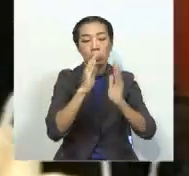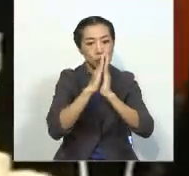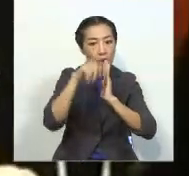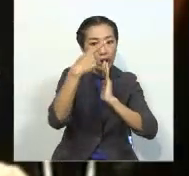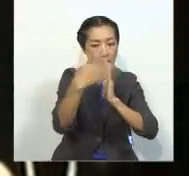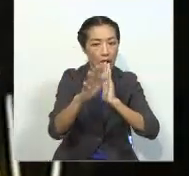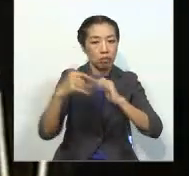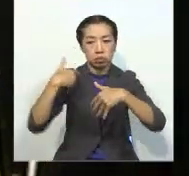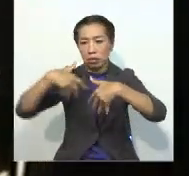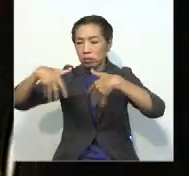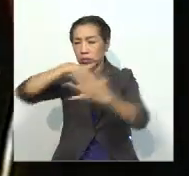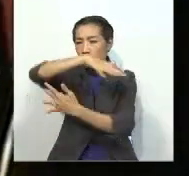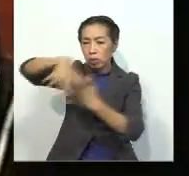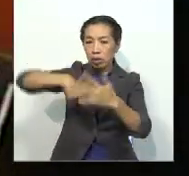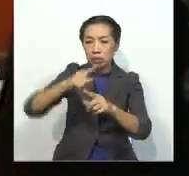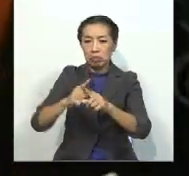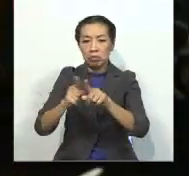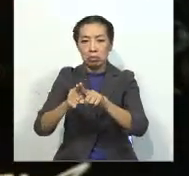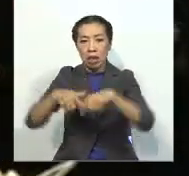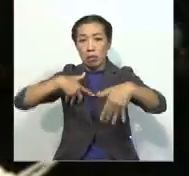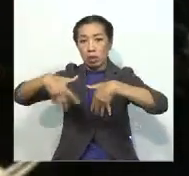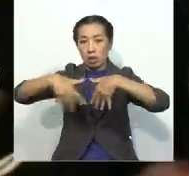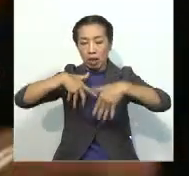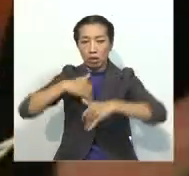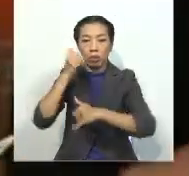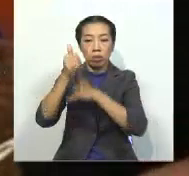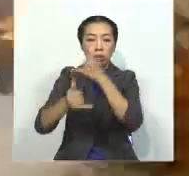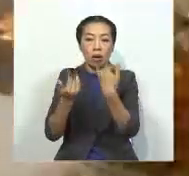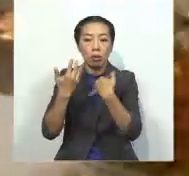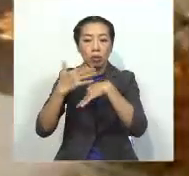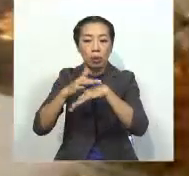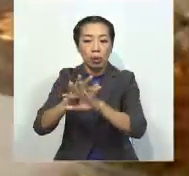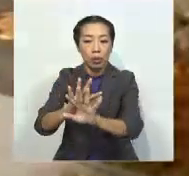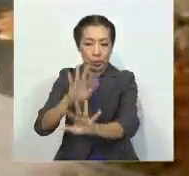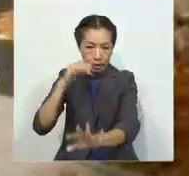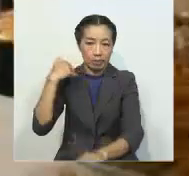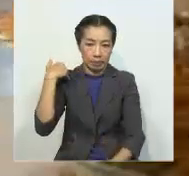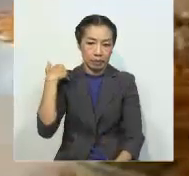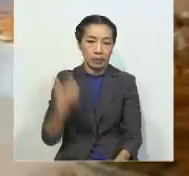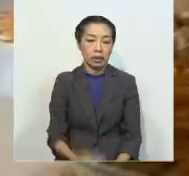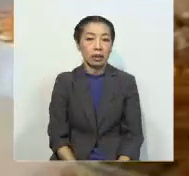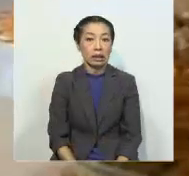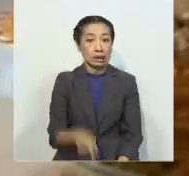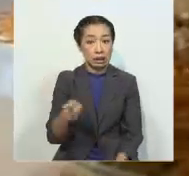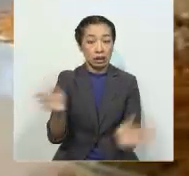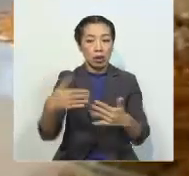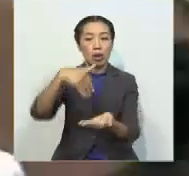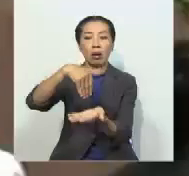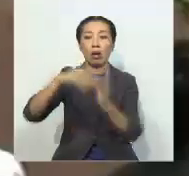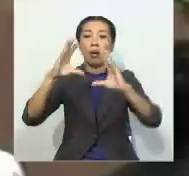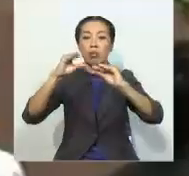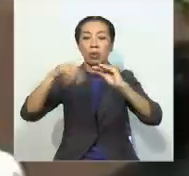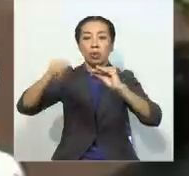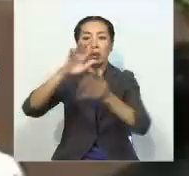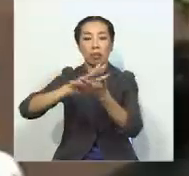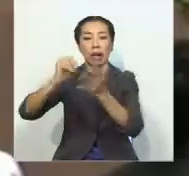ท่ามกลางบรรยากาศโดยรอบที่เริ่มมีศิษยานุศิษย์ของหลวงพ่อคูณมาร่วมงานในพิธีนะครับที่ศูนย์ประชุมอเนกประสงค์การจนาพิเศษ